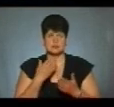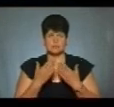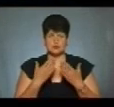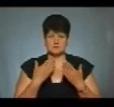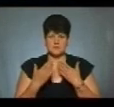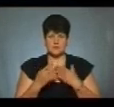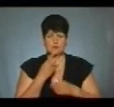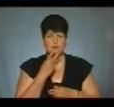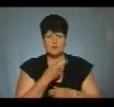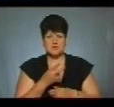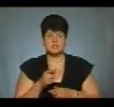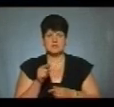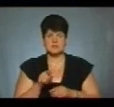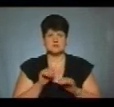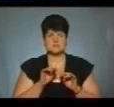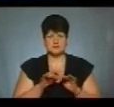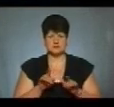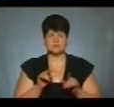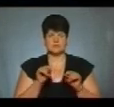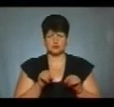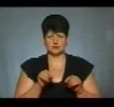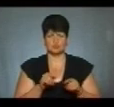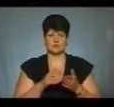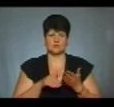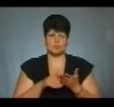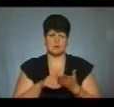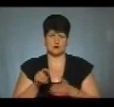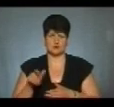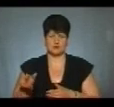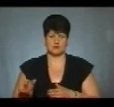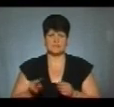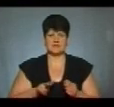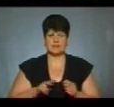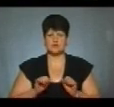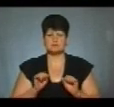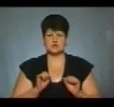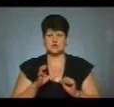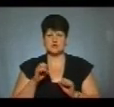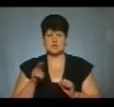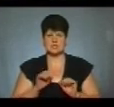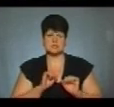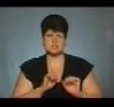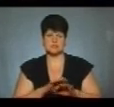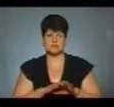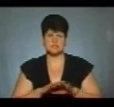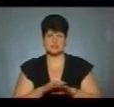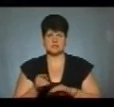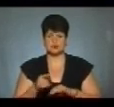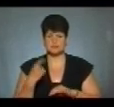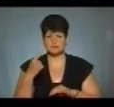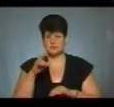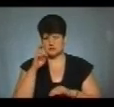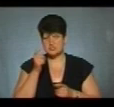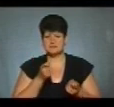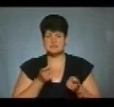поспілкувалися, побачили, що ті речі, вони тут допомагають людям. Директор департаменту соціального захисту населення Тернопільської